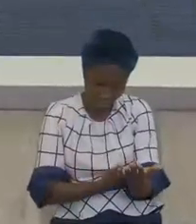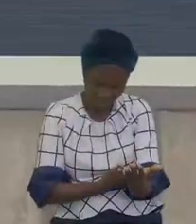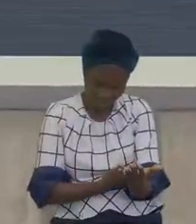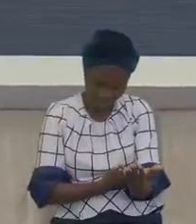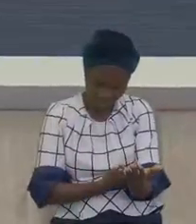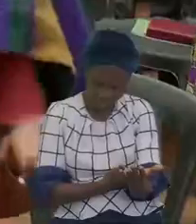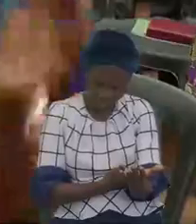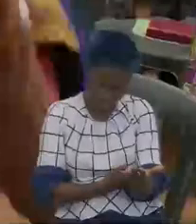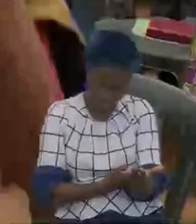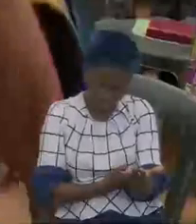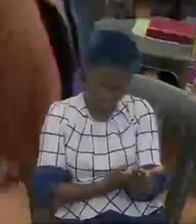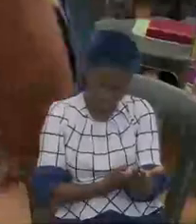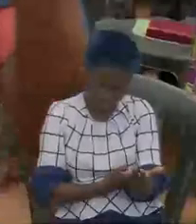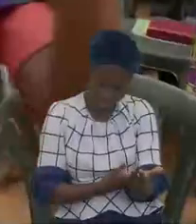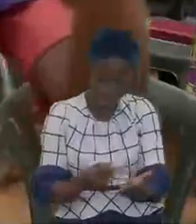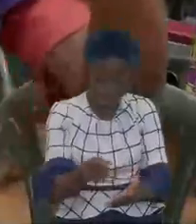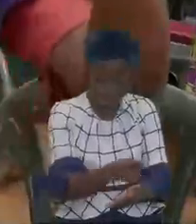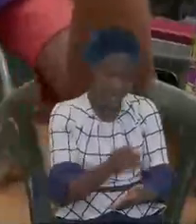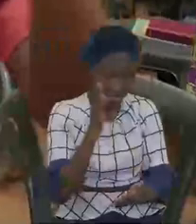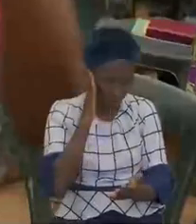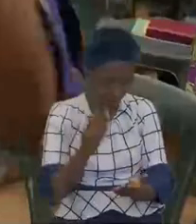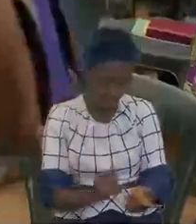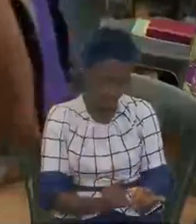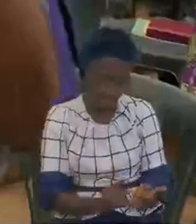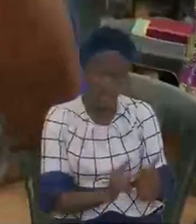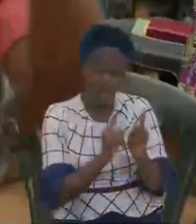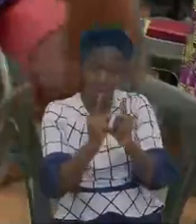Ils monteront plus haut.